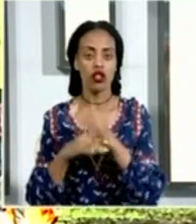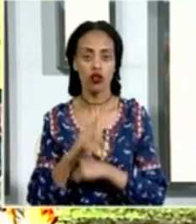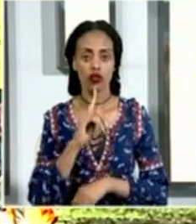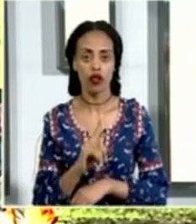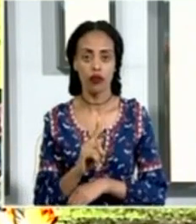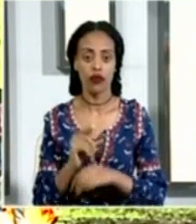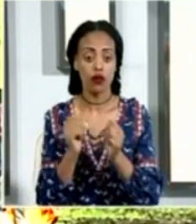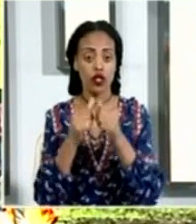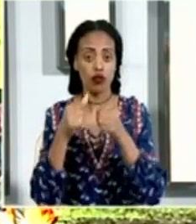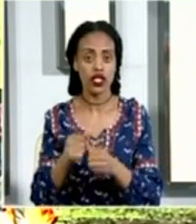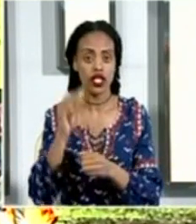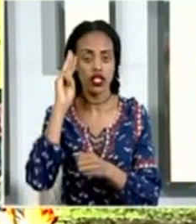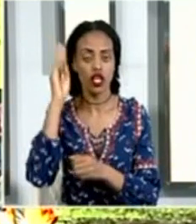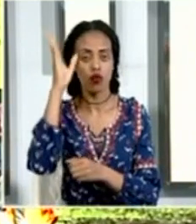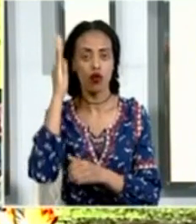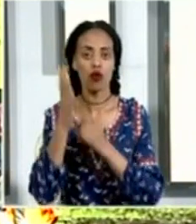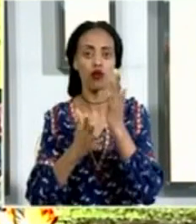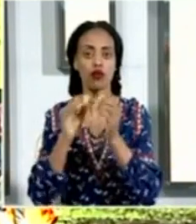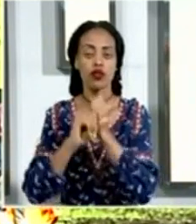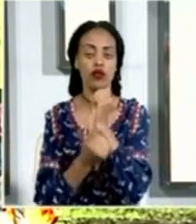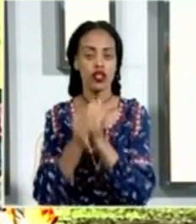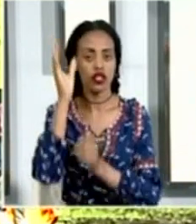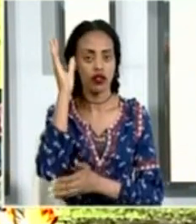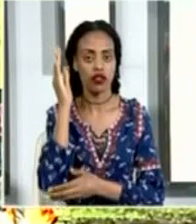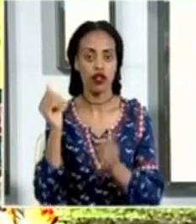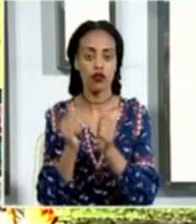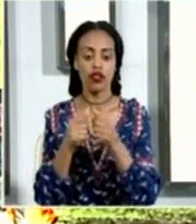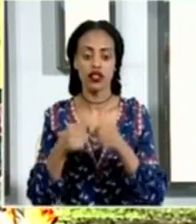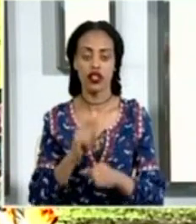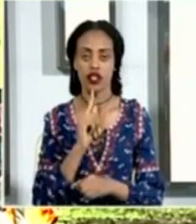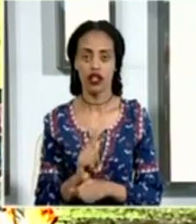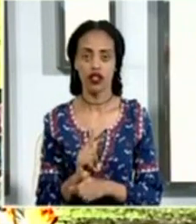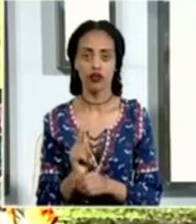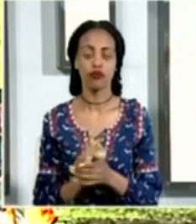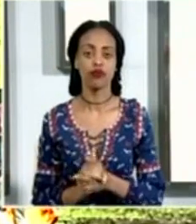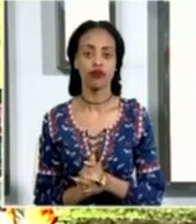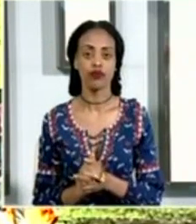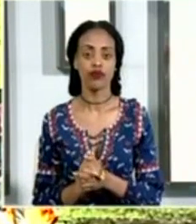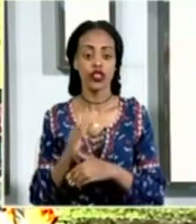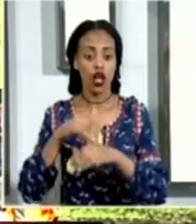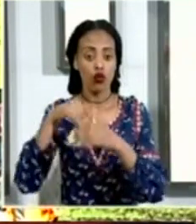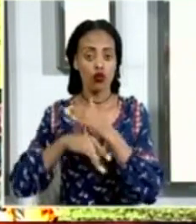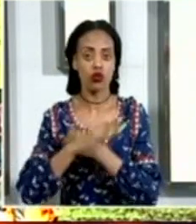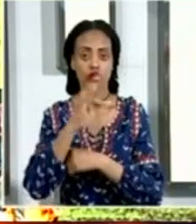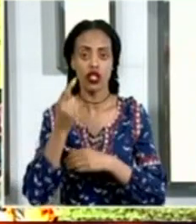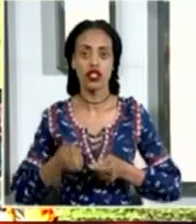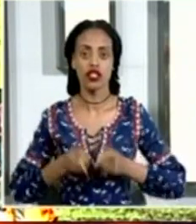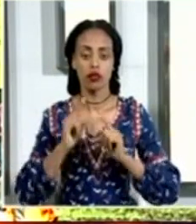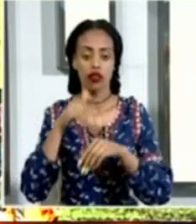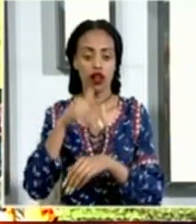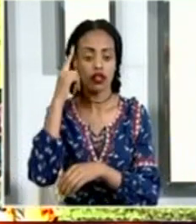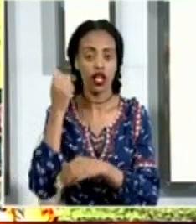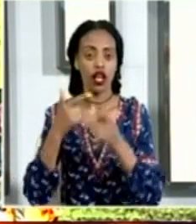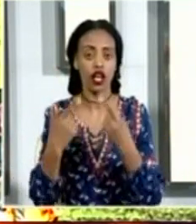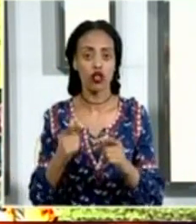ክሰግር እዩ። ምዜናታት ዝዕለት ሰለሞን ገብሩ ምስ መሰረት ገብረ እግዚኣብሔር ምሳኻትኩም ክንፀንሕ ኢና። ኣብ ውሽጥን ወፃእን ዝነብር ትግራዋይ ኣብ ትግራይ